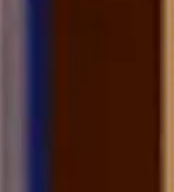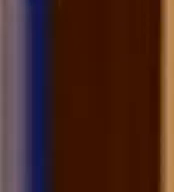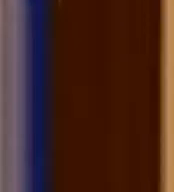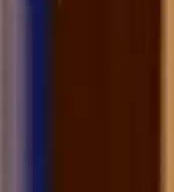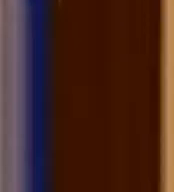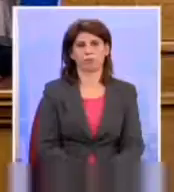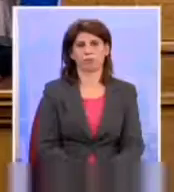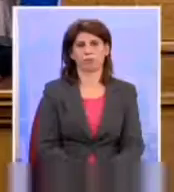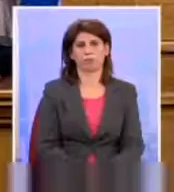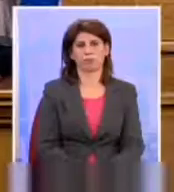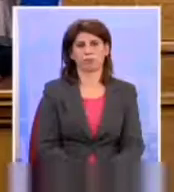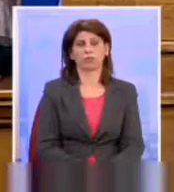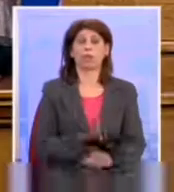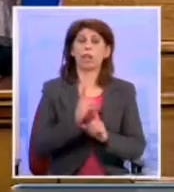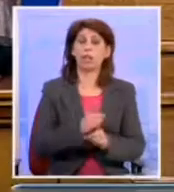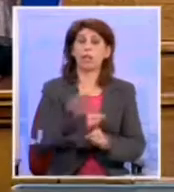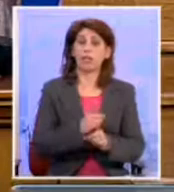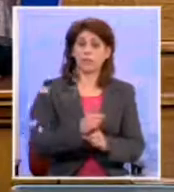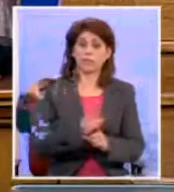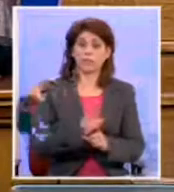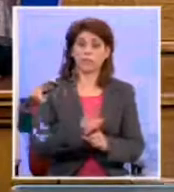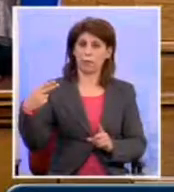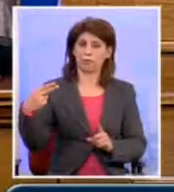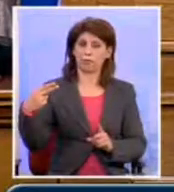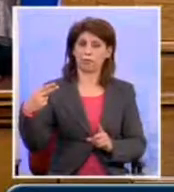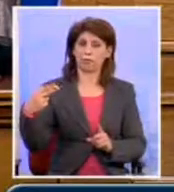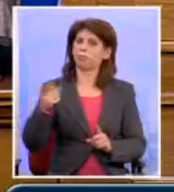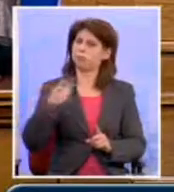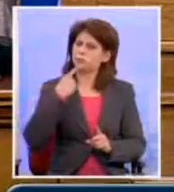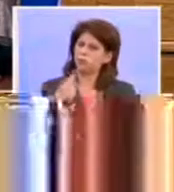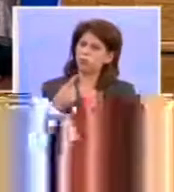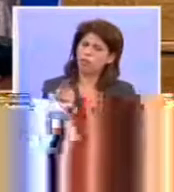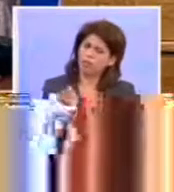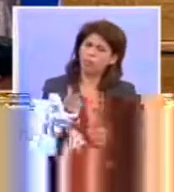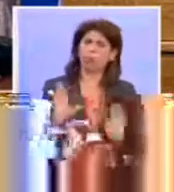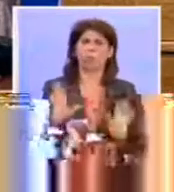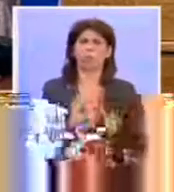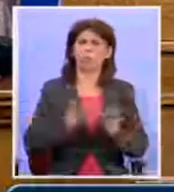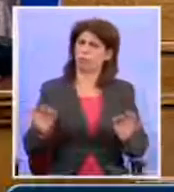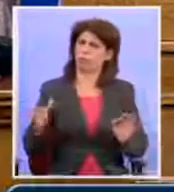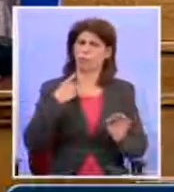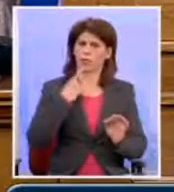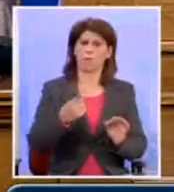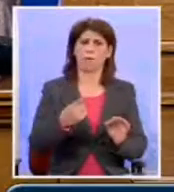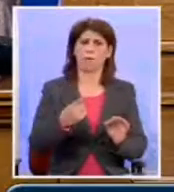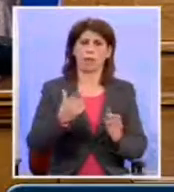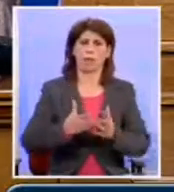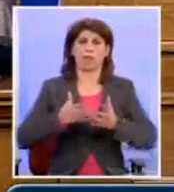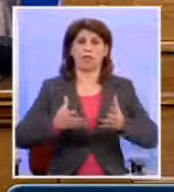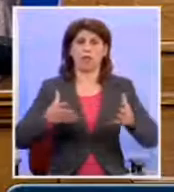Ειδικό θέμα, το οποίο ακροθυγώς θα αναφέρω εδώ, είναι κυρίως η